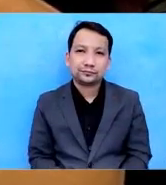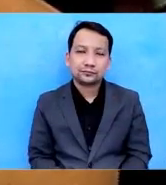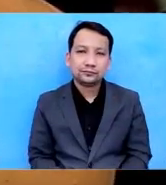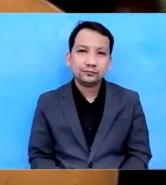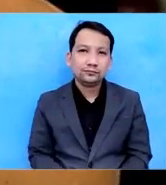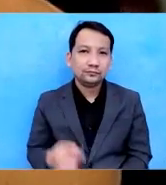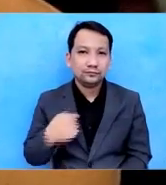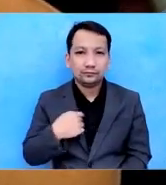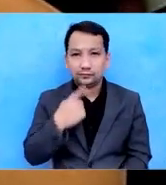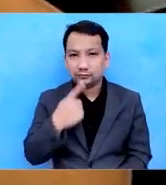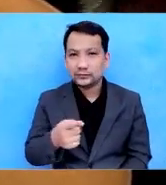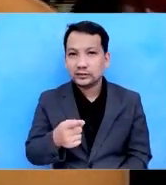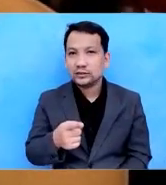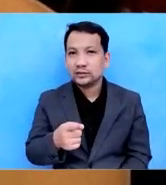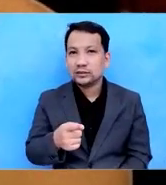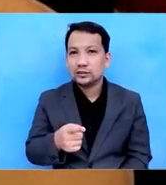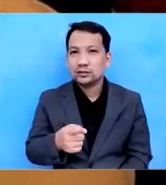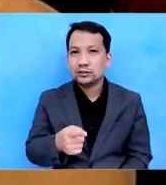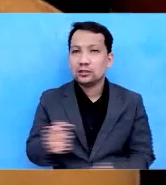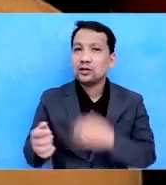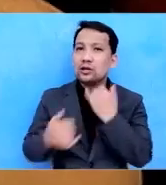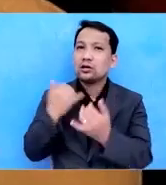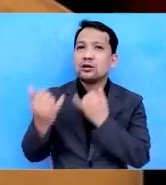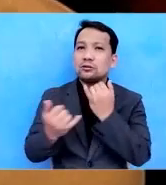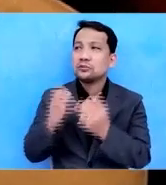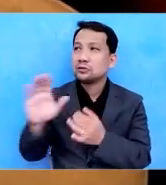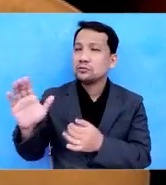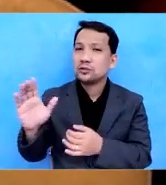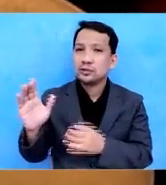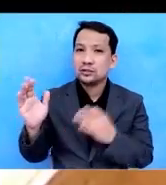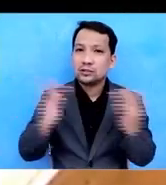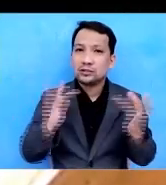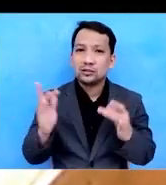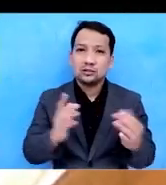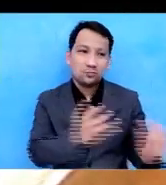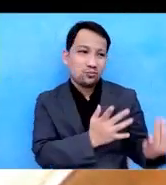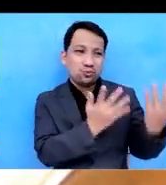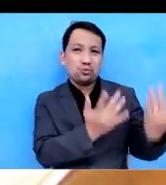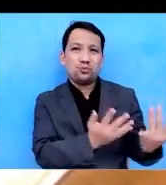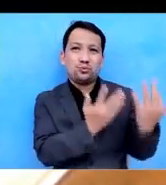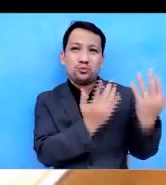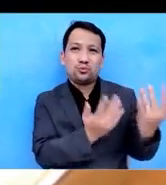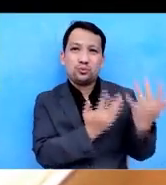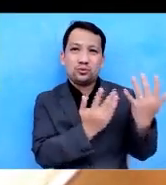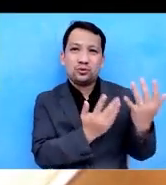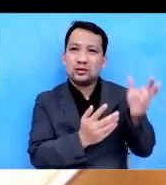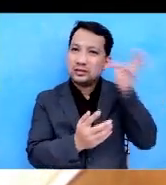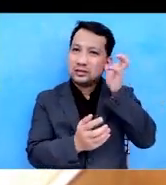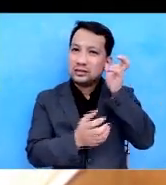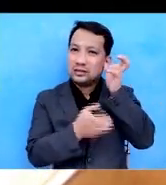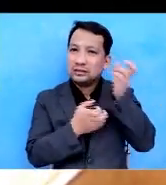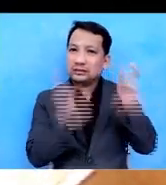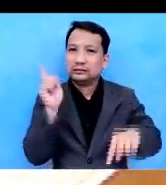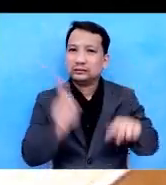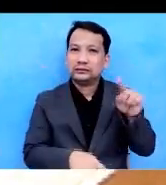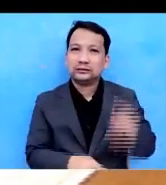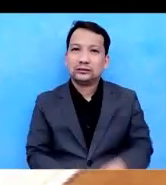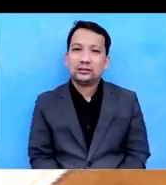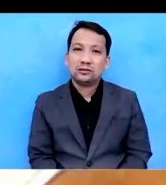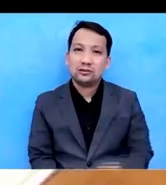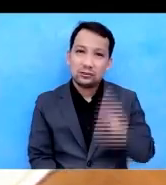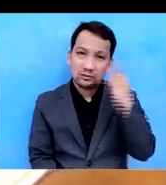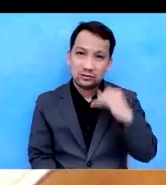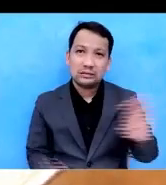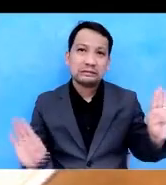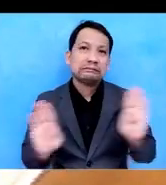kabila. Nagsisigaw na yung asawa ko kasi may apoy na rito. Hindi ho nila madinig kasi